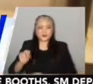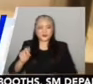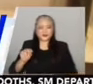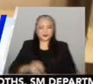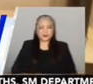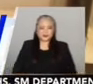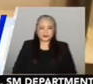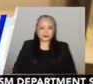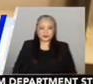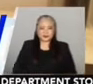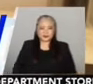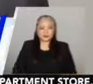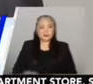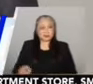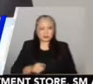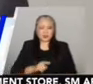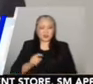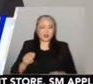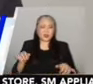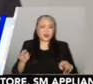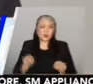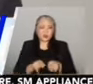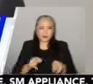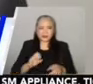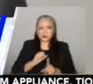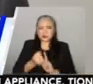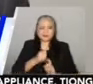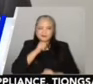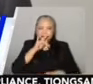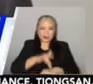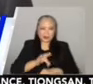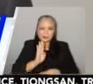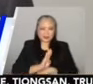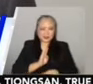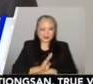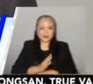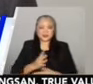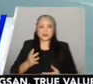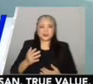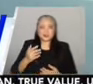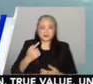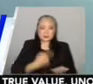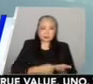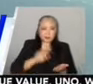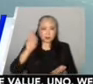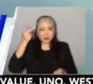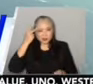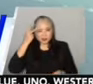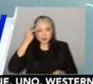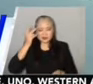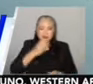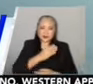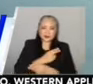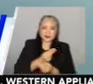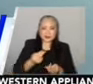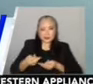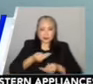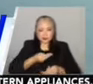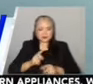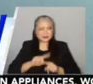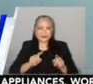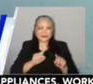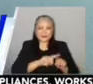mga negosyante sa usaping politika at diplomasya dahil magkaiba silang mundo. Pero hindi na nga raw normal